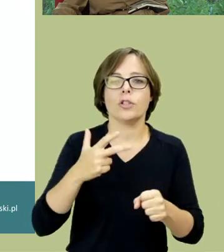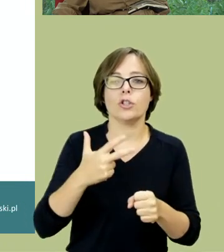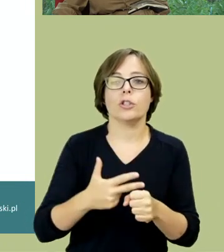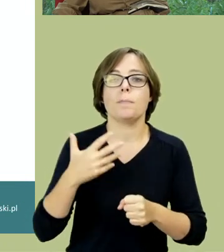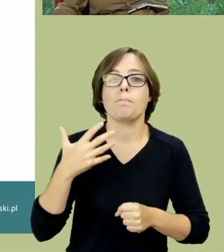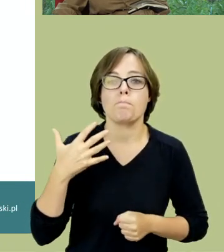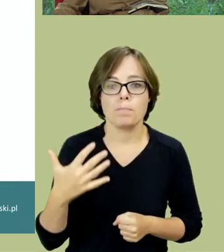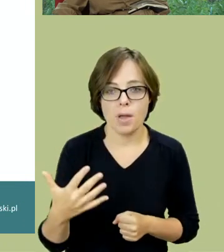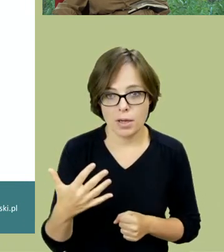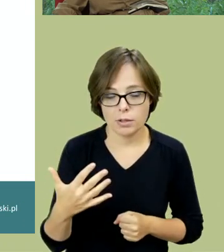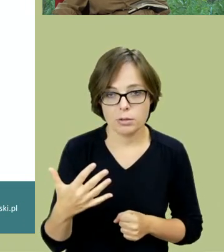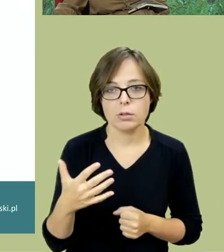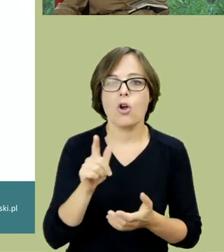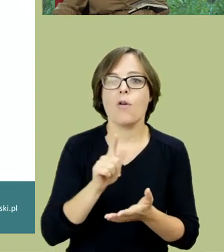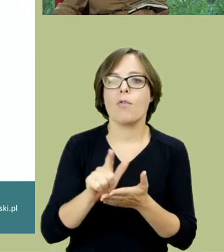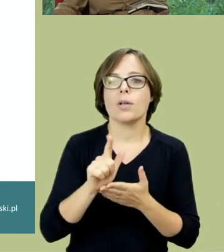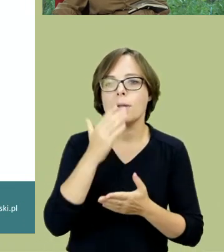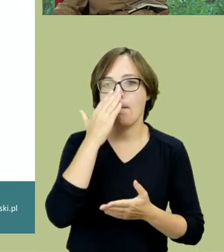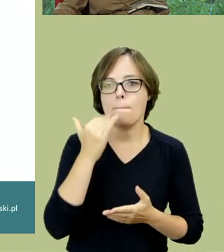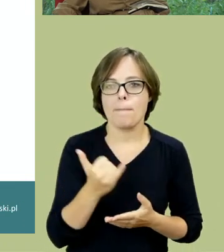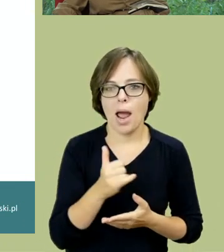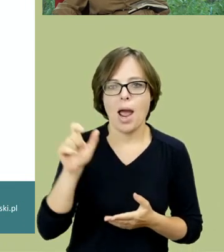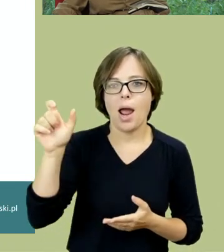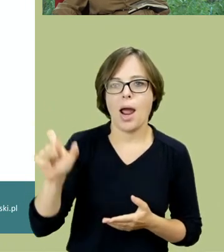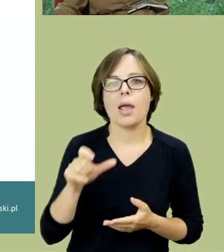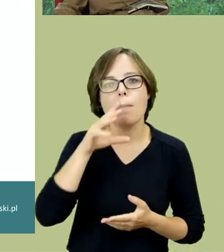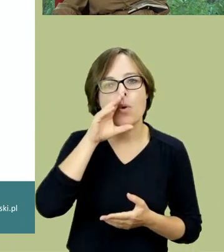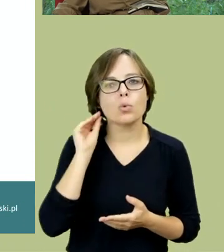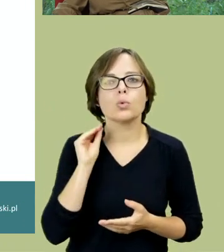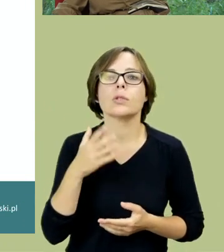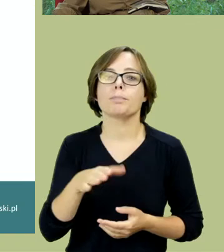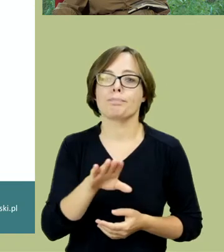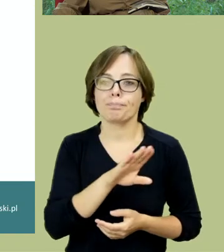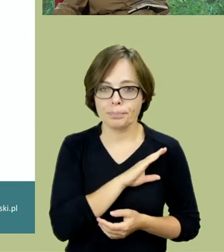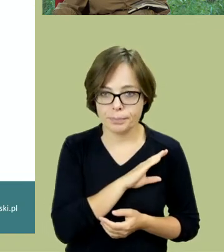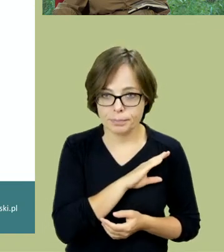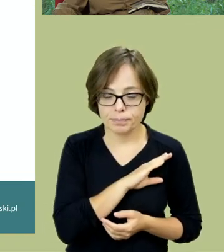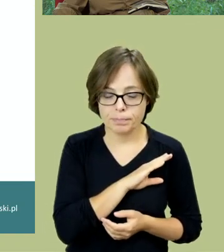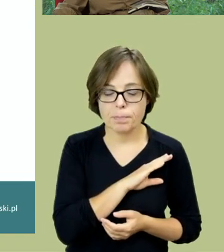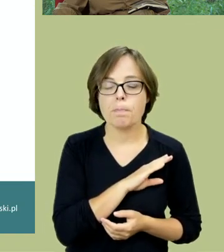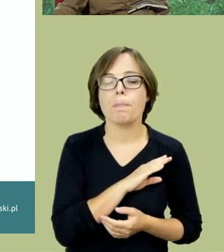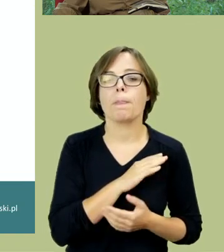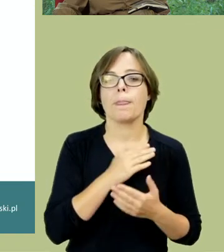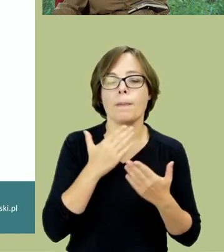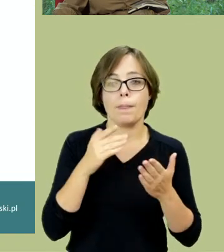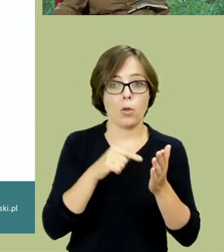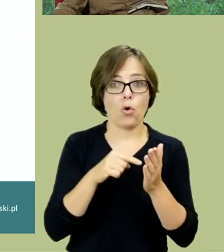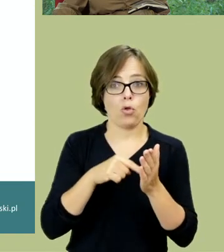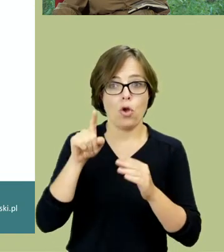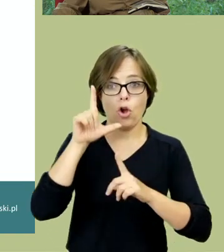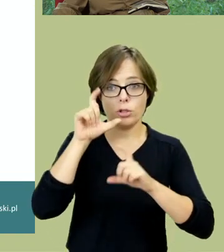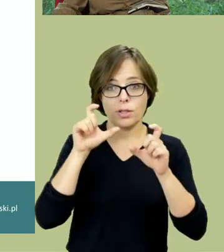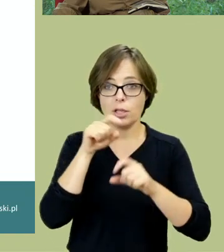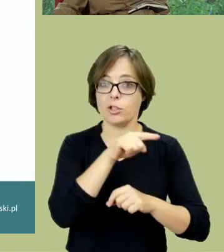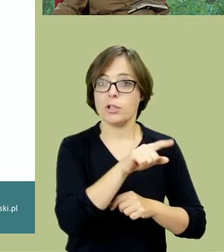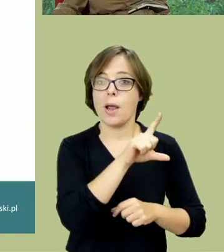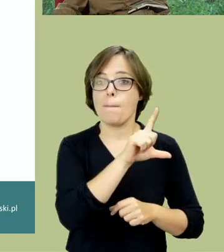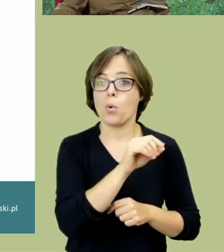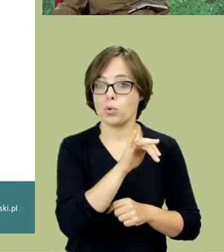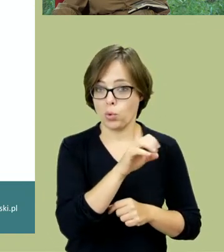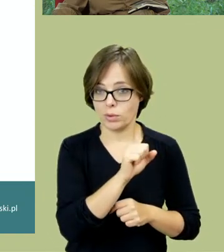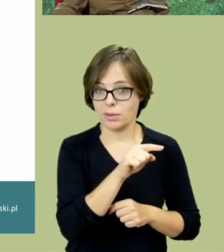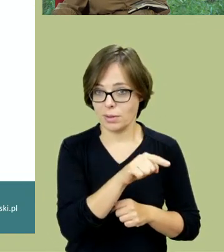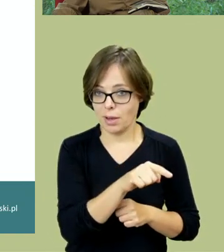1935, 12 maja umiera Józef Piłsudski. To zdjęcie Aleksandry Piłsudskiej wykonane